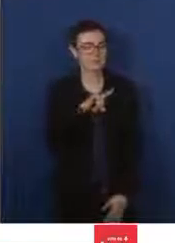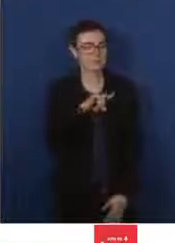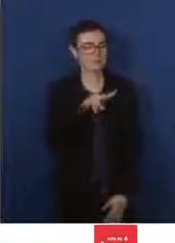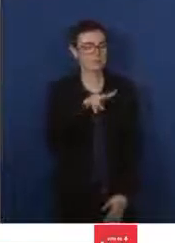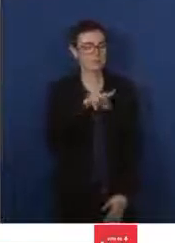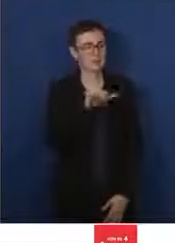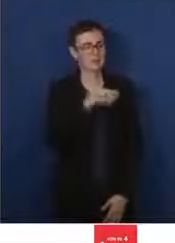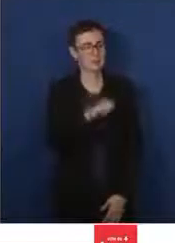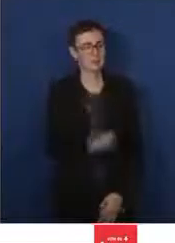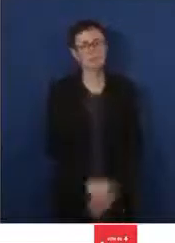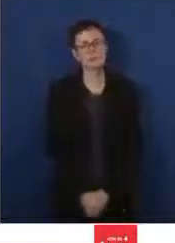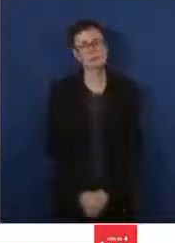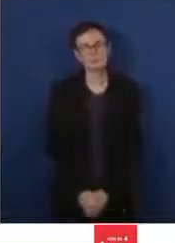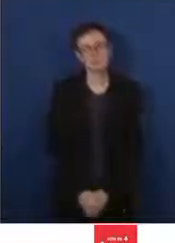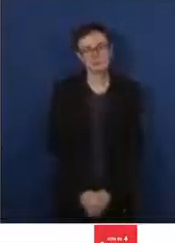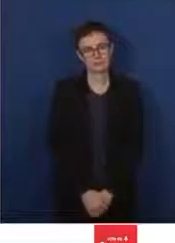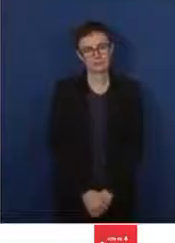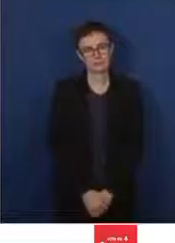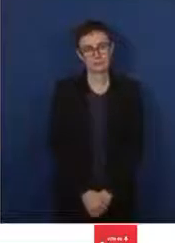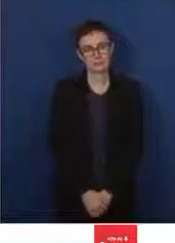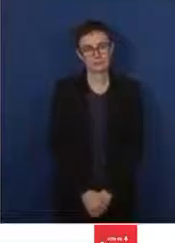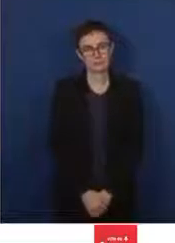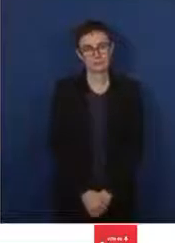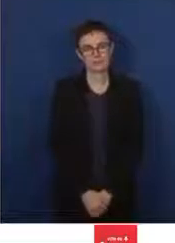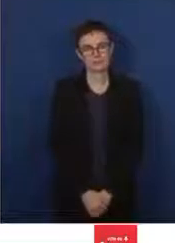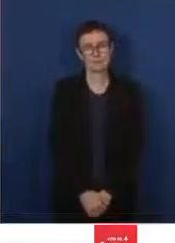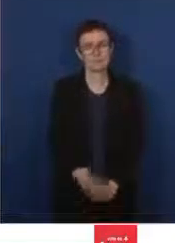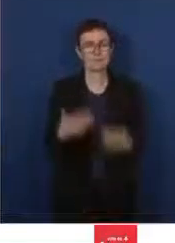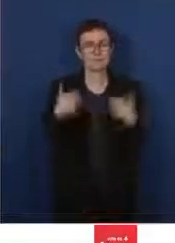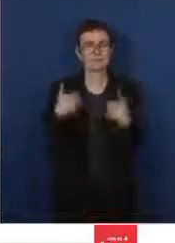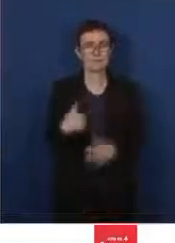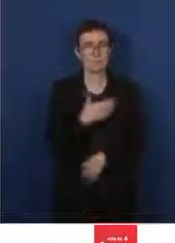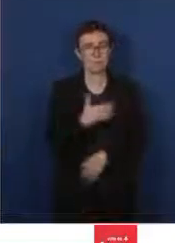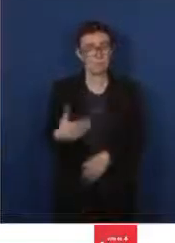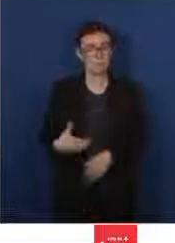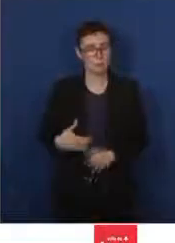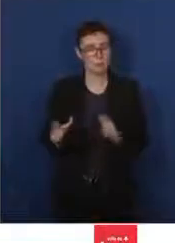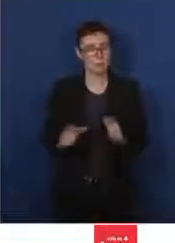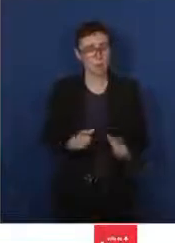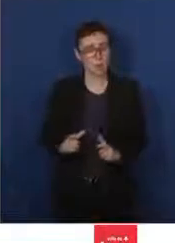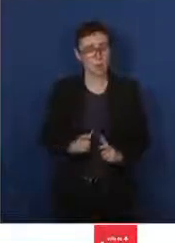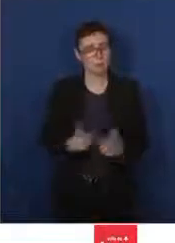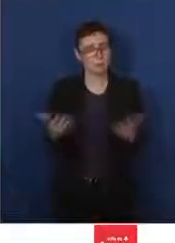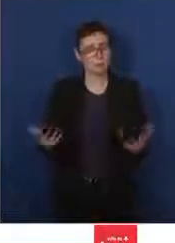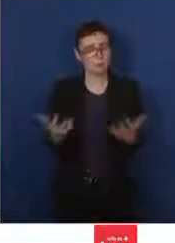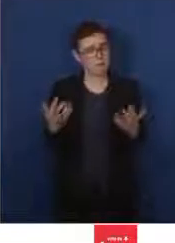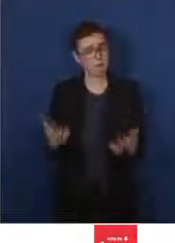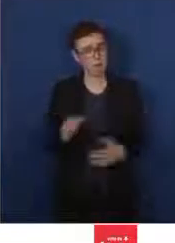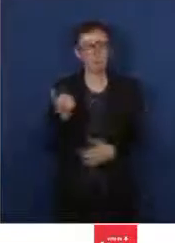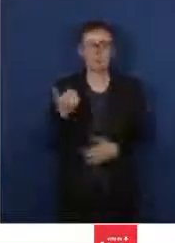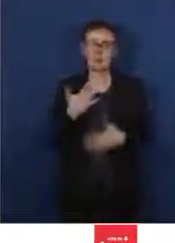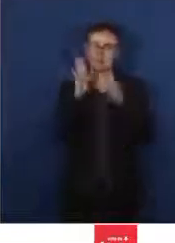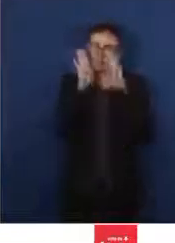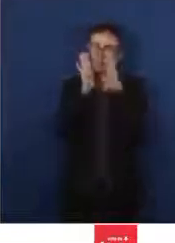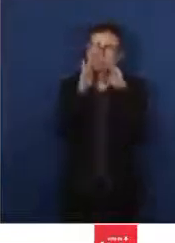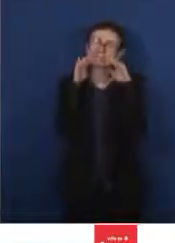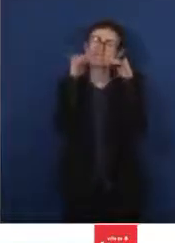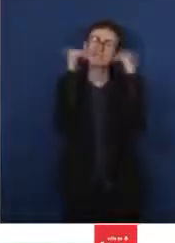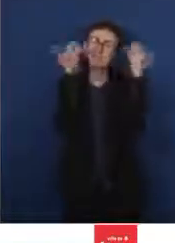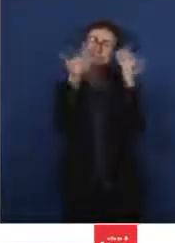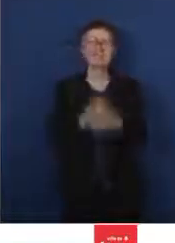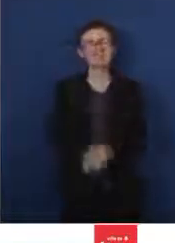Madame le maire, chers collègues, j'aimerais débuter mon propos par un satisfecit. Après, comme vous l'écrivez, plusieurs